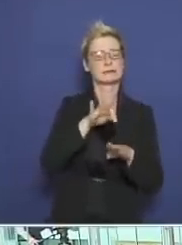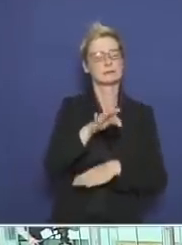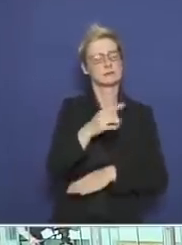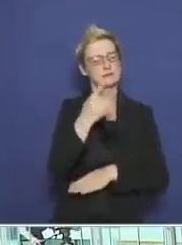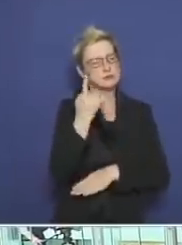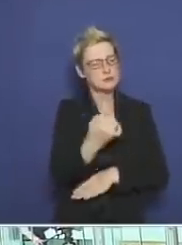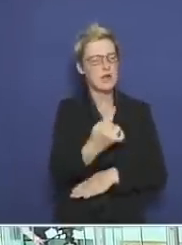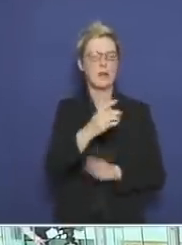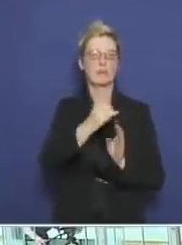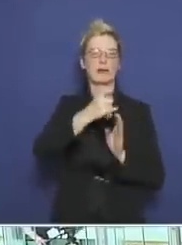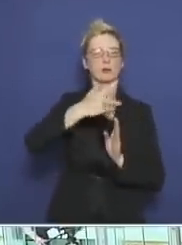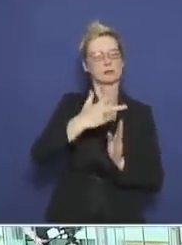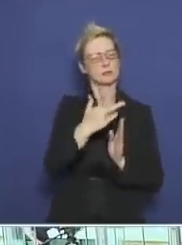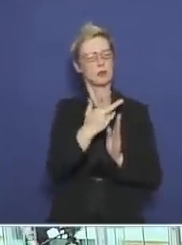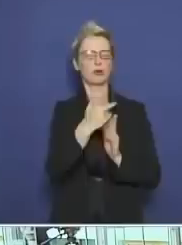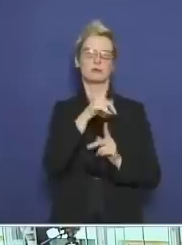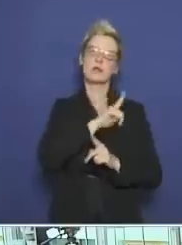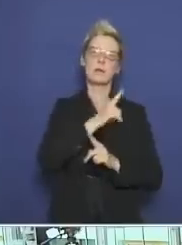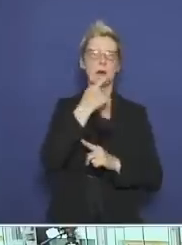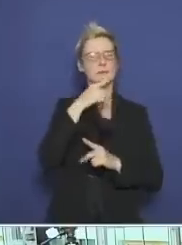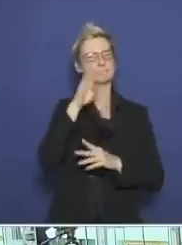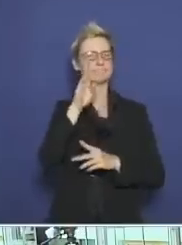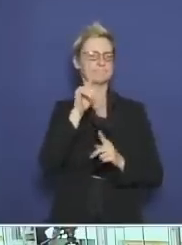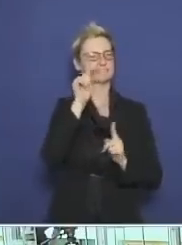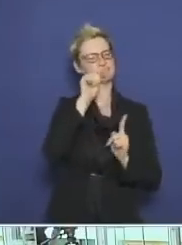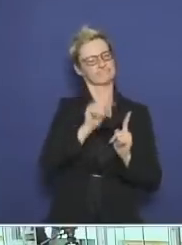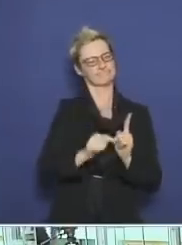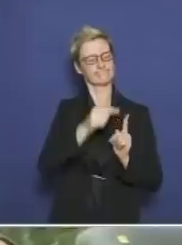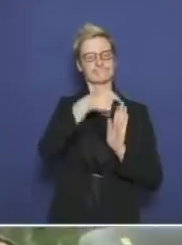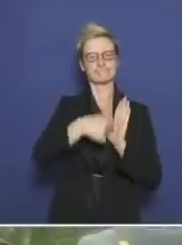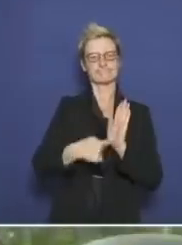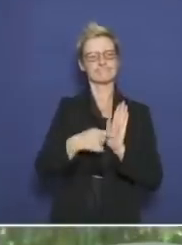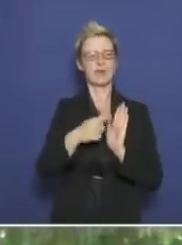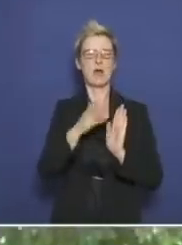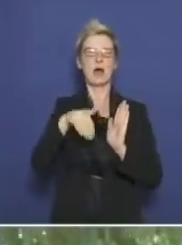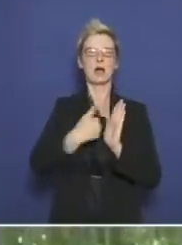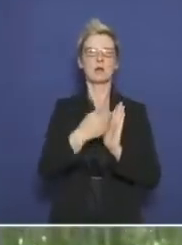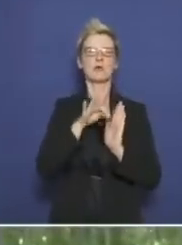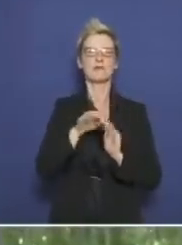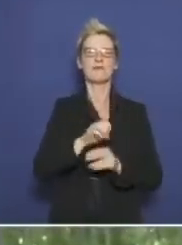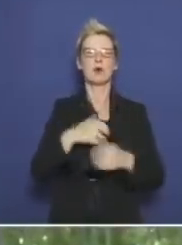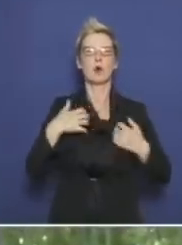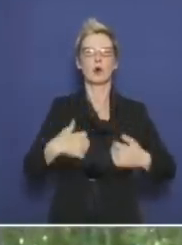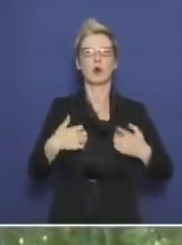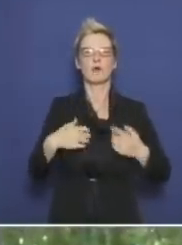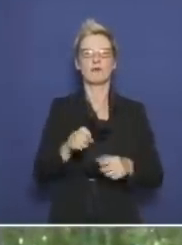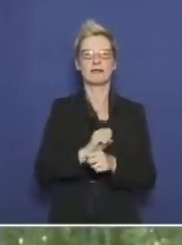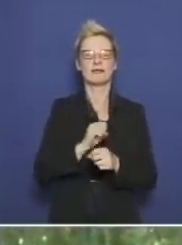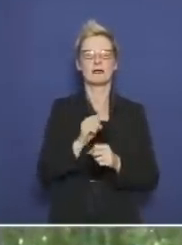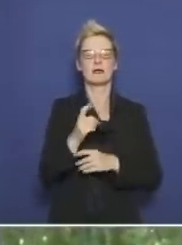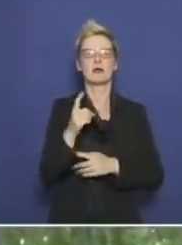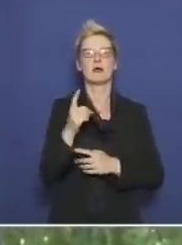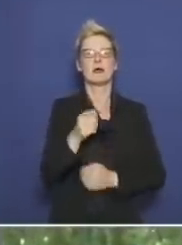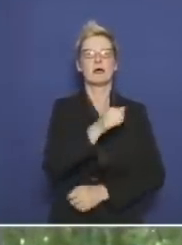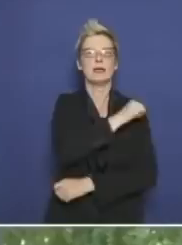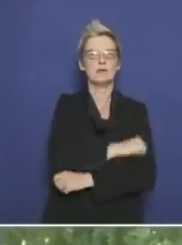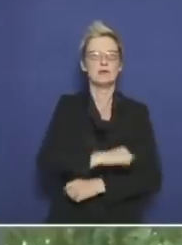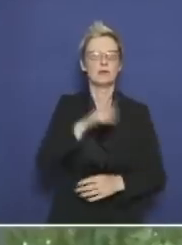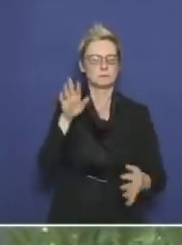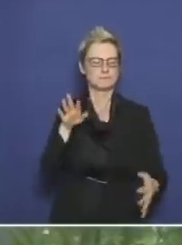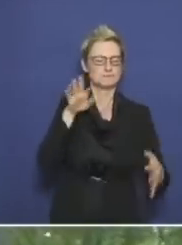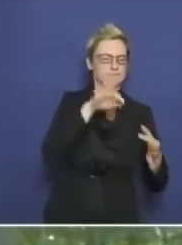Priorisierung begonnen haben und nur solchen Patienten eine Covid-Impfung anbieten, die in die hausarztzentrierte